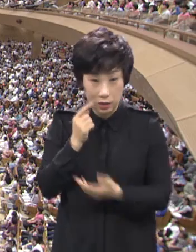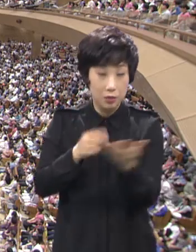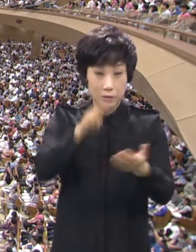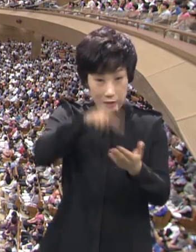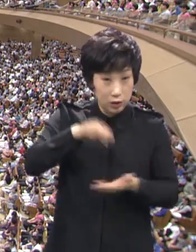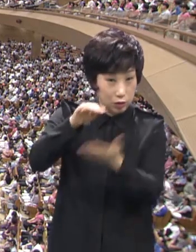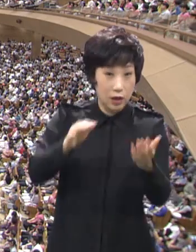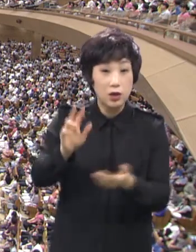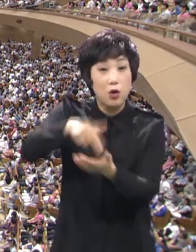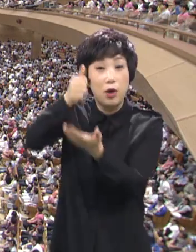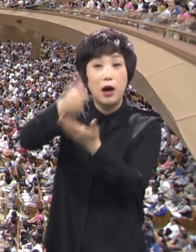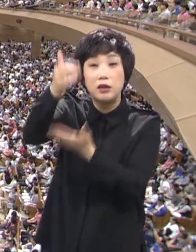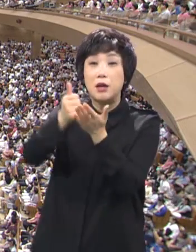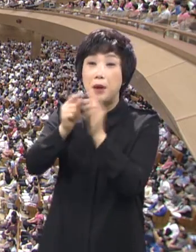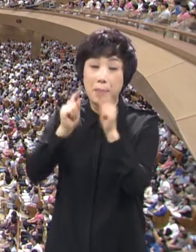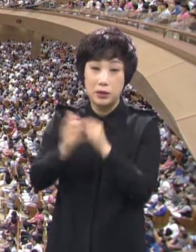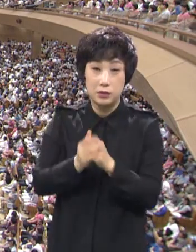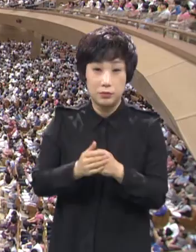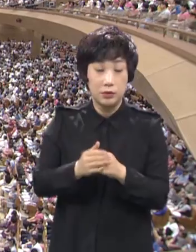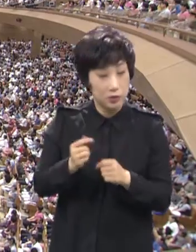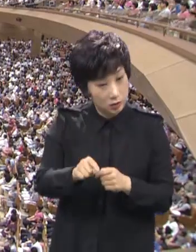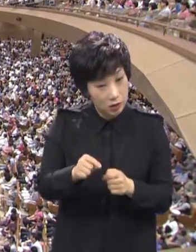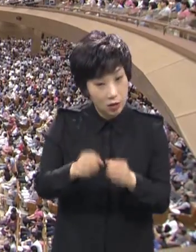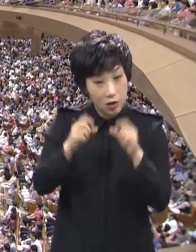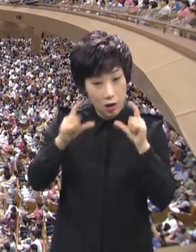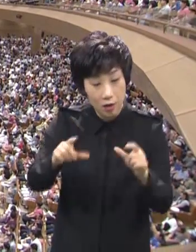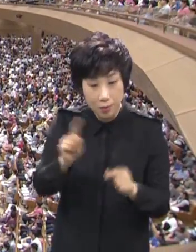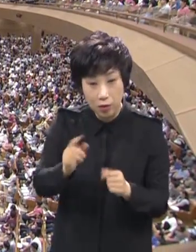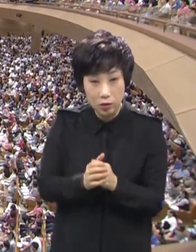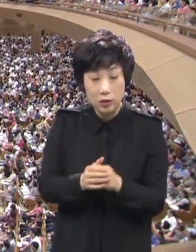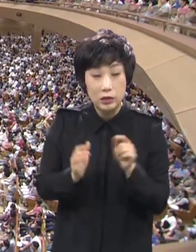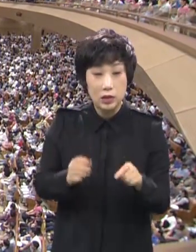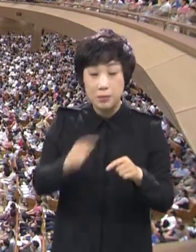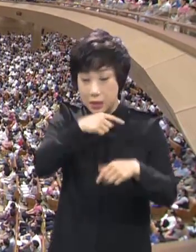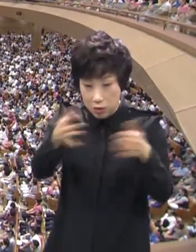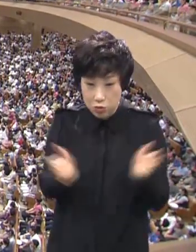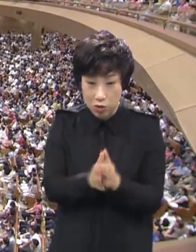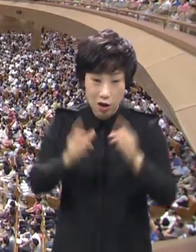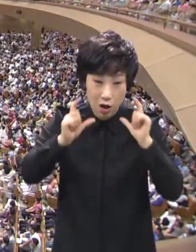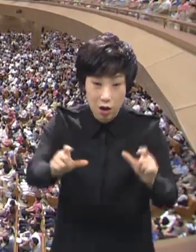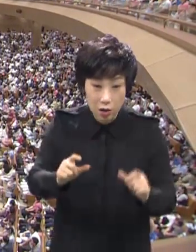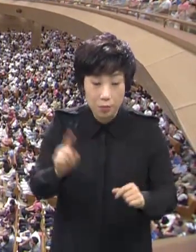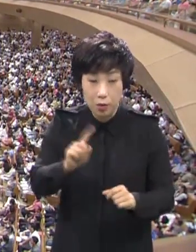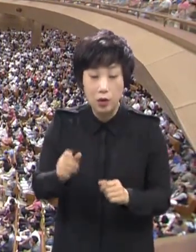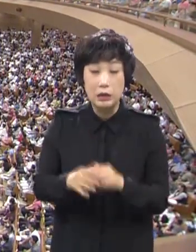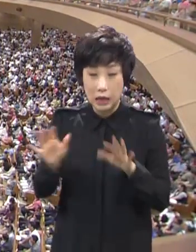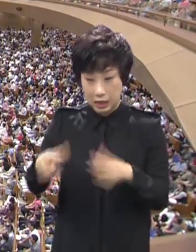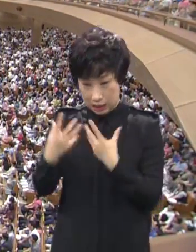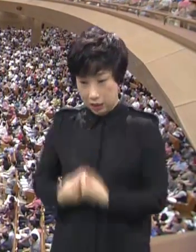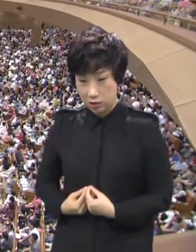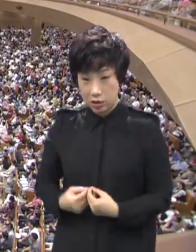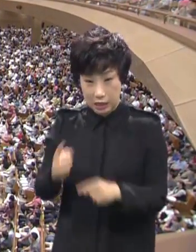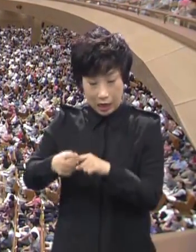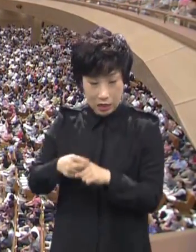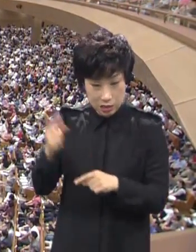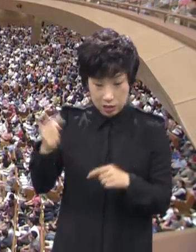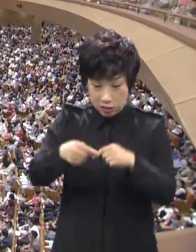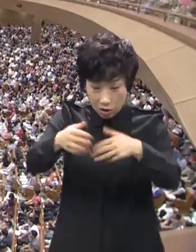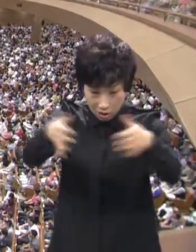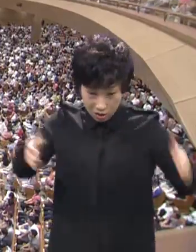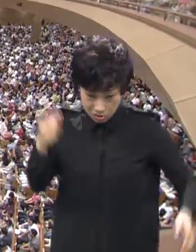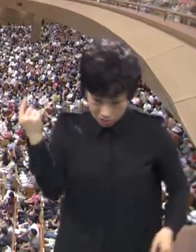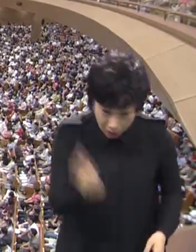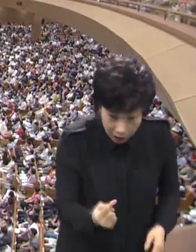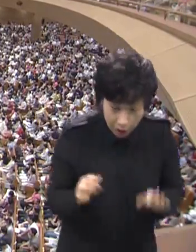가라사대 인자야 너는 내 민족에게 고하여 이르라 가령 내가 칼을 한 땅에 임하게 한다 하자 그 땅 백성이 자기 중에 하나를